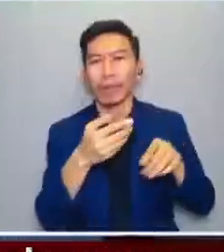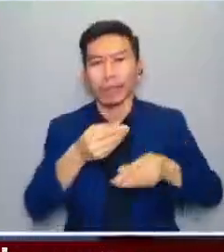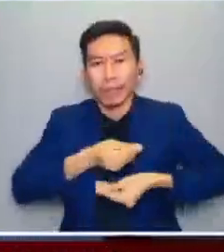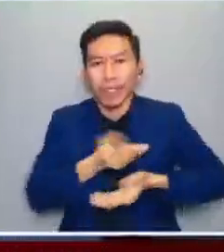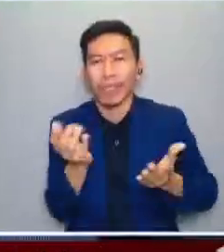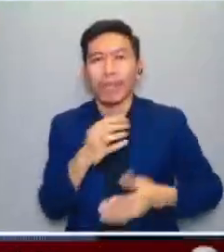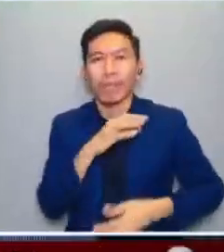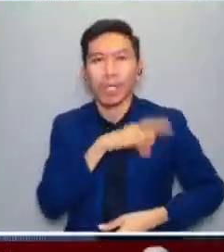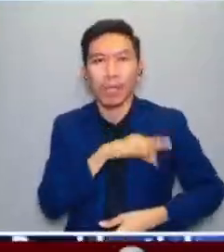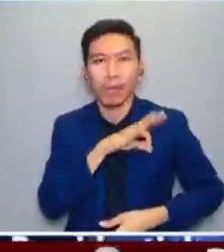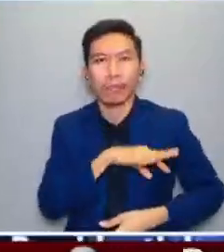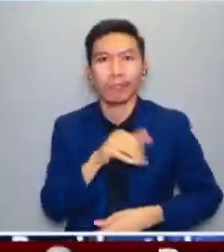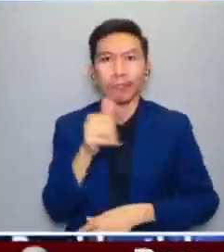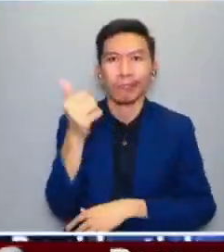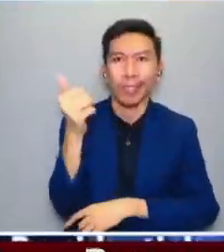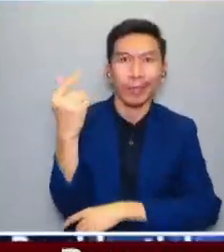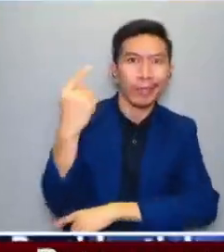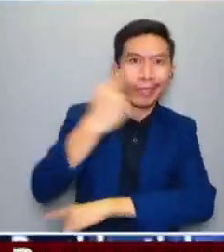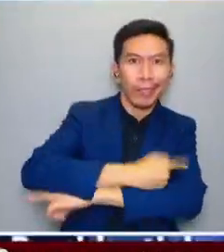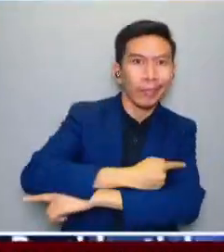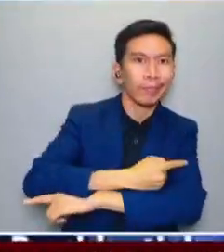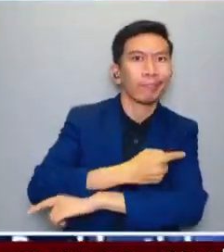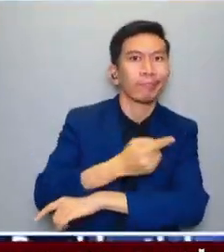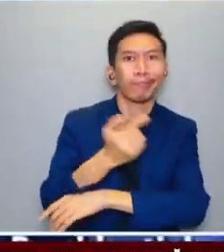ng 10 araw. So,